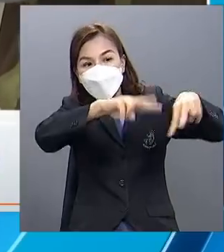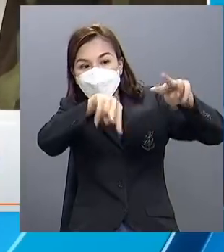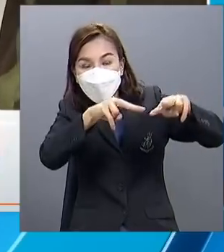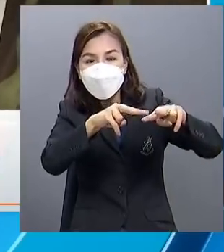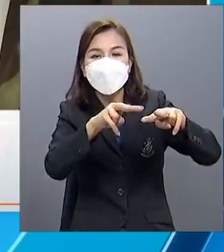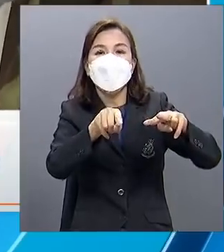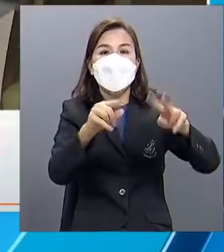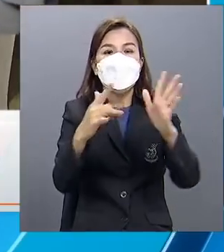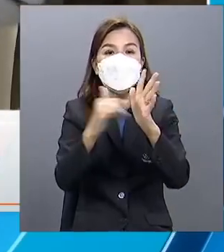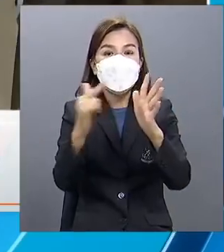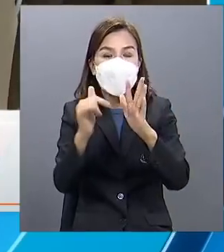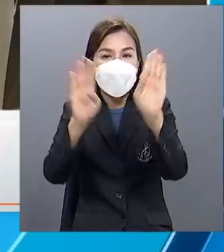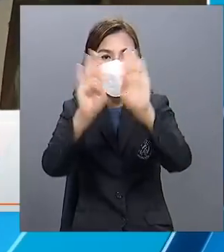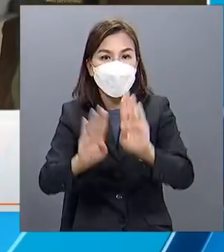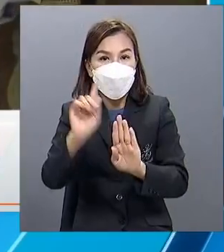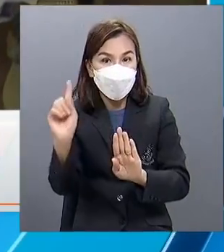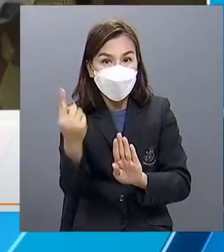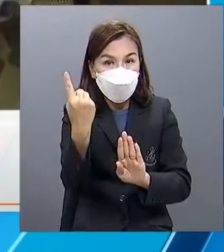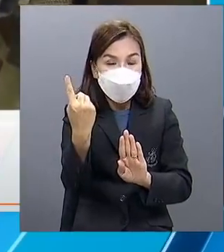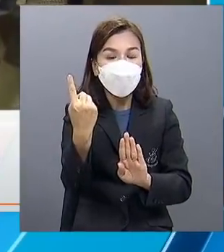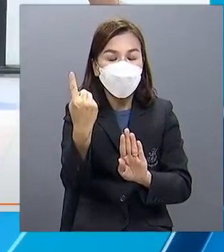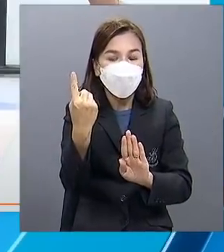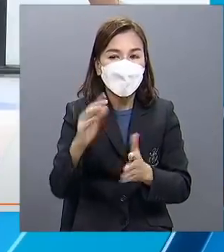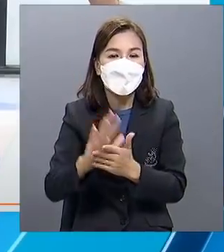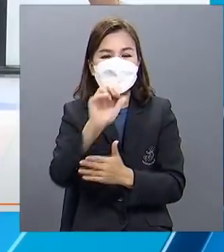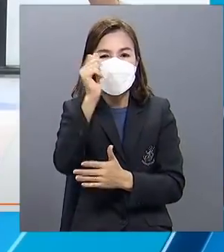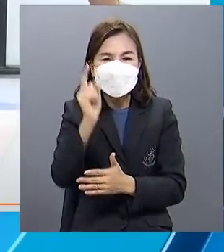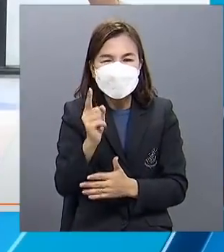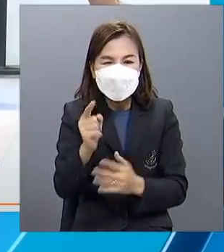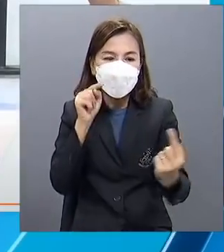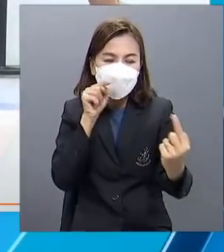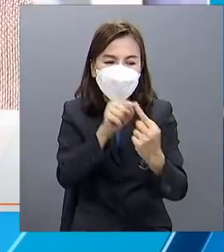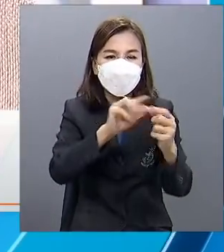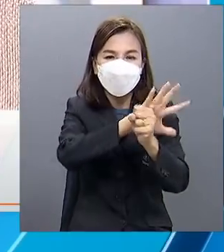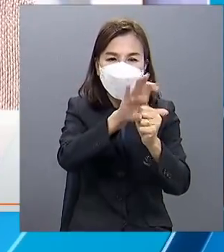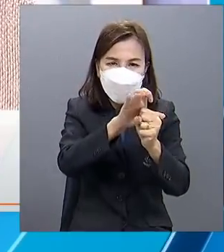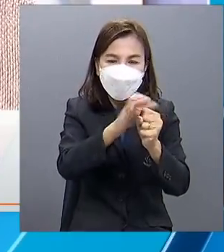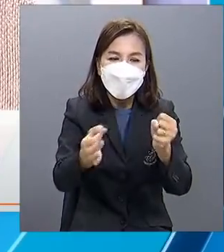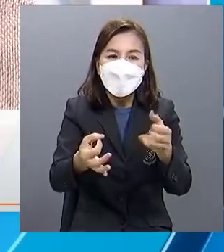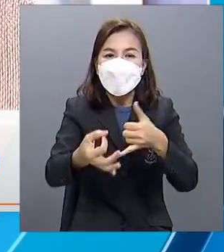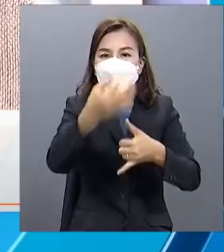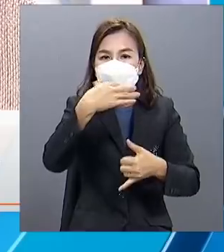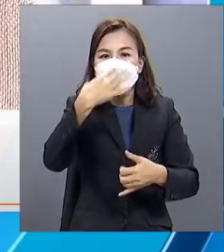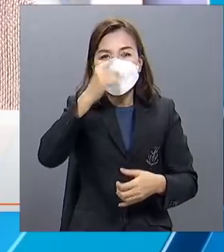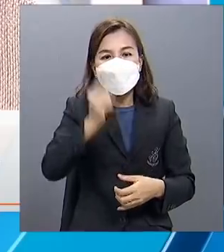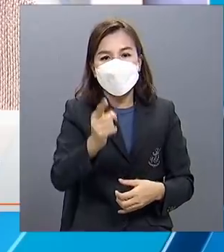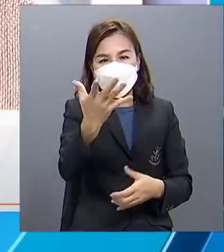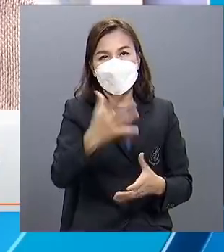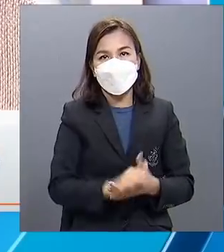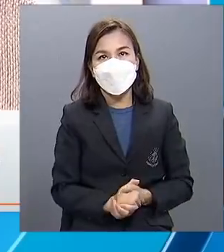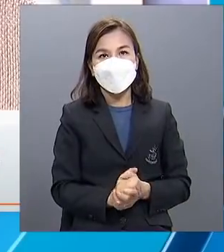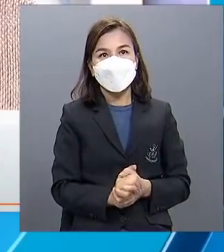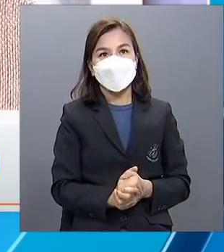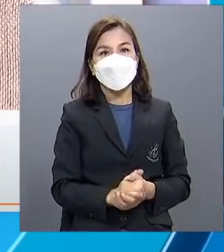มา Schoolอีกในที่เนี่ยไม่ได้มีจริงนะครับค่ะอย่างที่นี่แล้วในการฉีดวัคซีนโควิช 19คะอาจารย์บดินทร์คะ